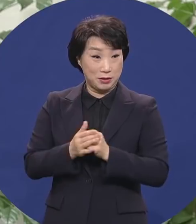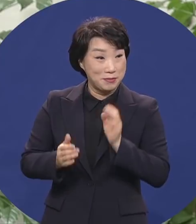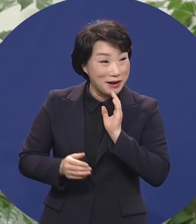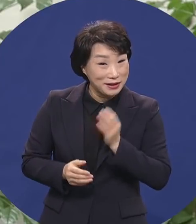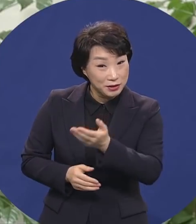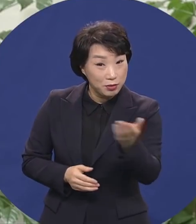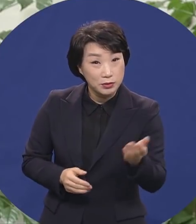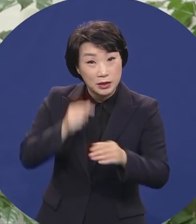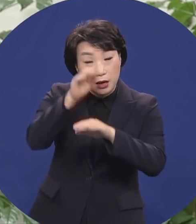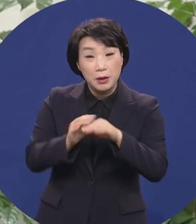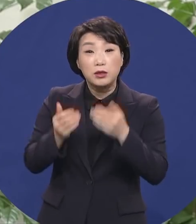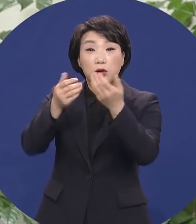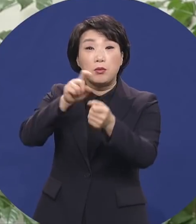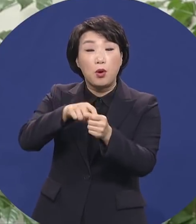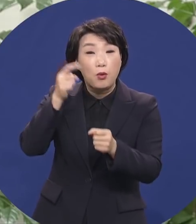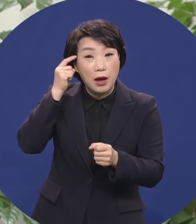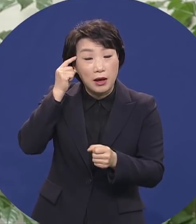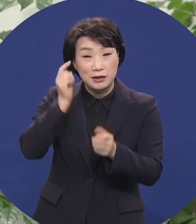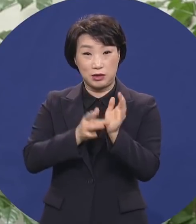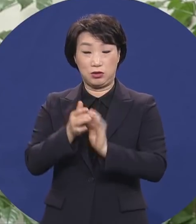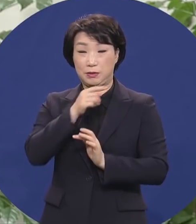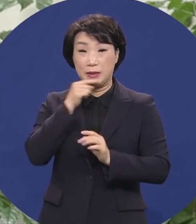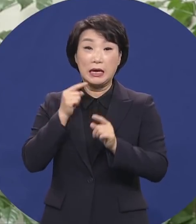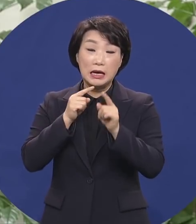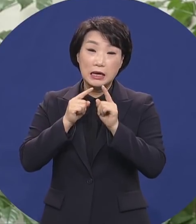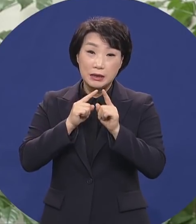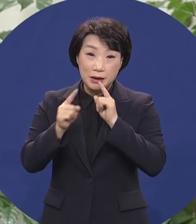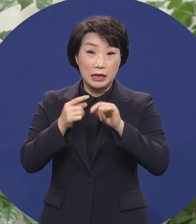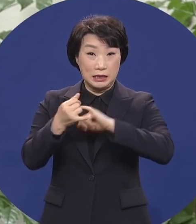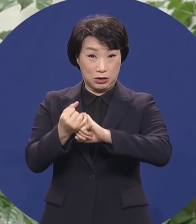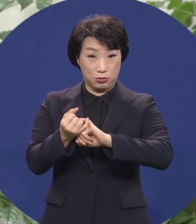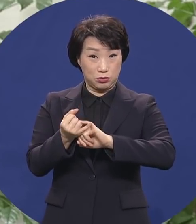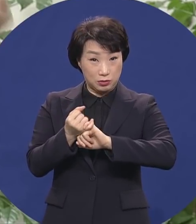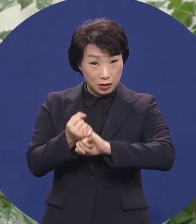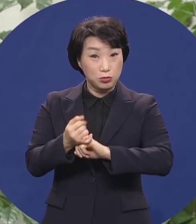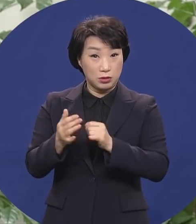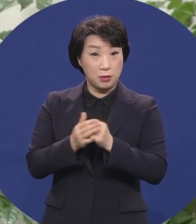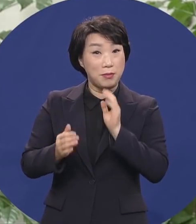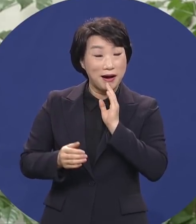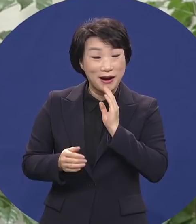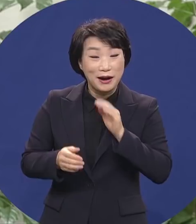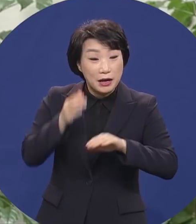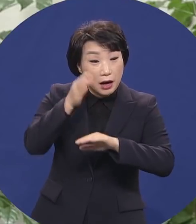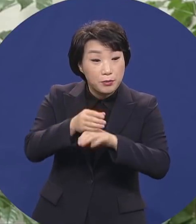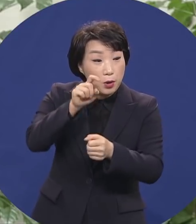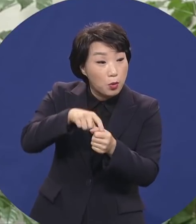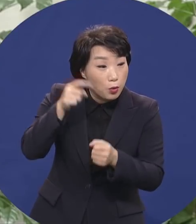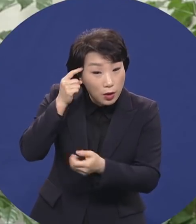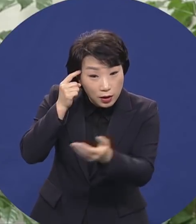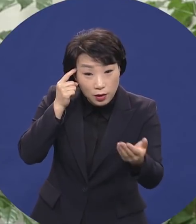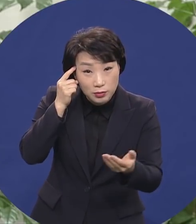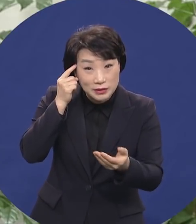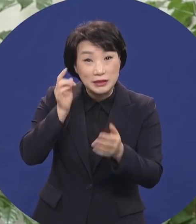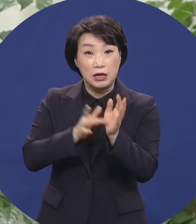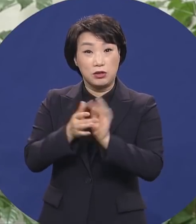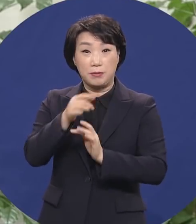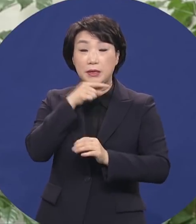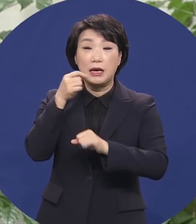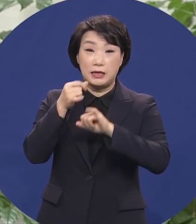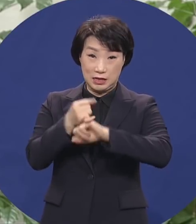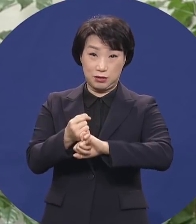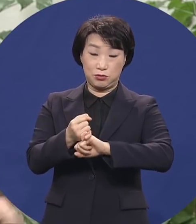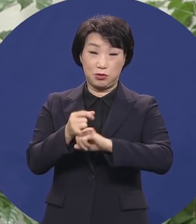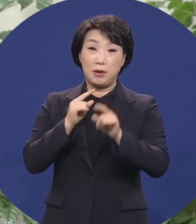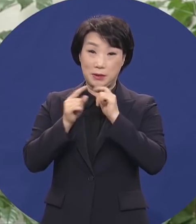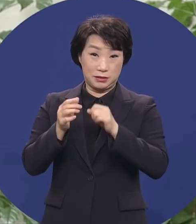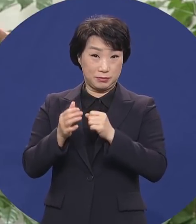왜 드리냐? 예수의 피라는 언약 때문에. 너 감사 왜 하냐? 예수의 피라는 언약